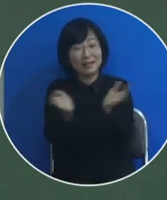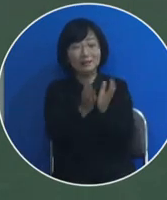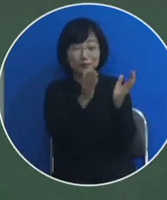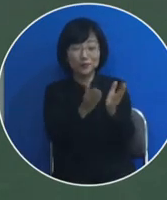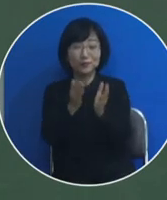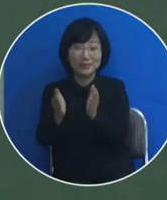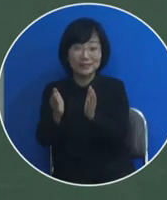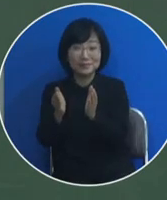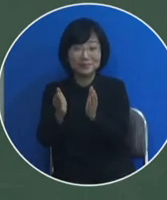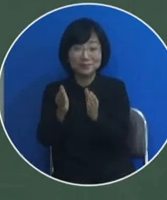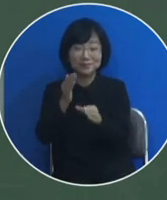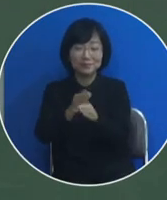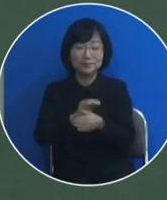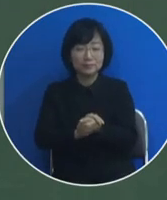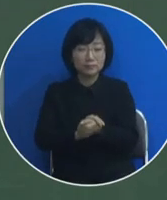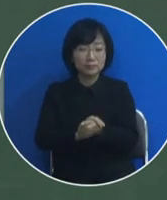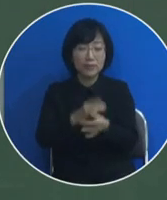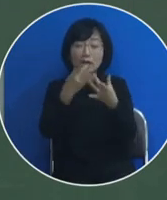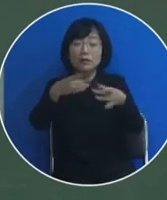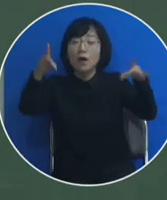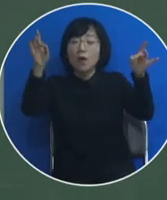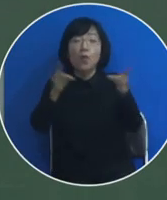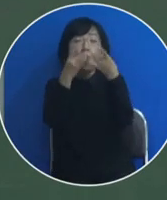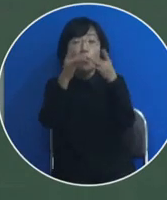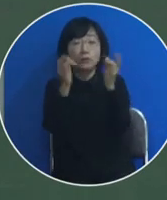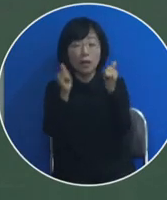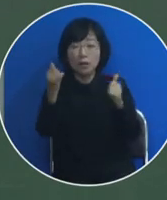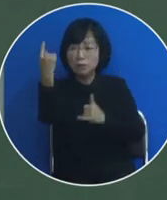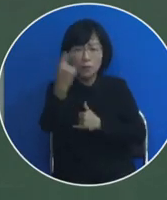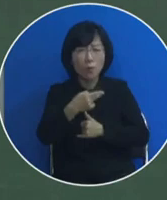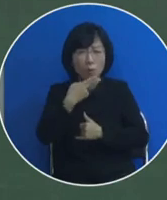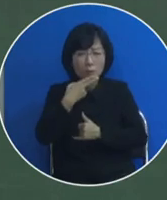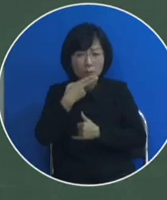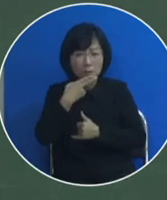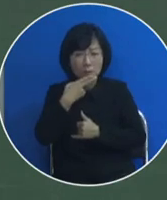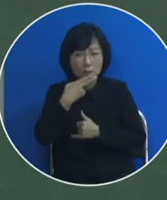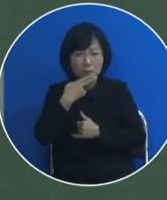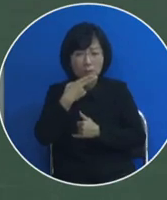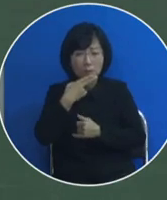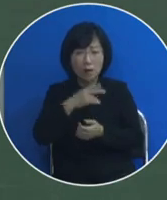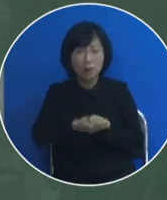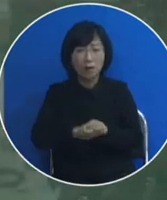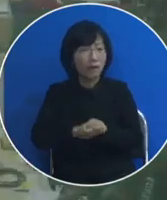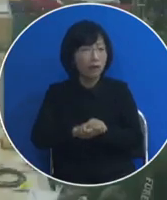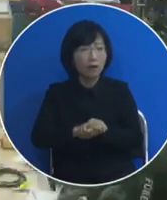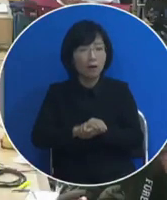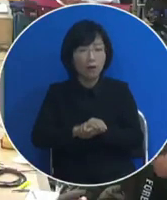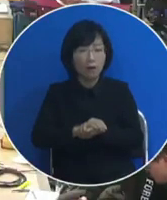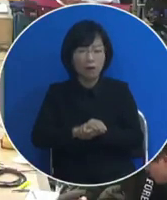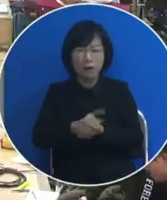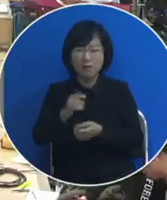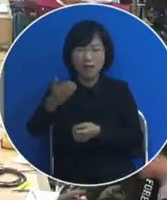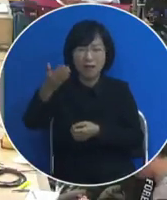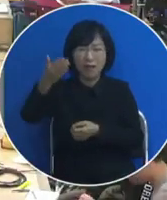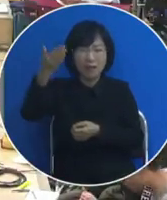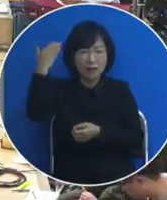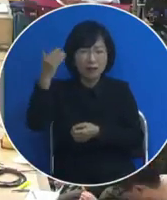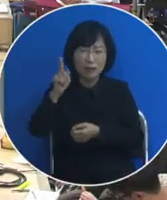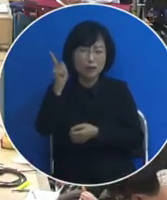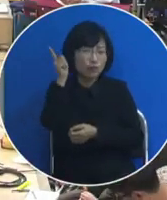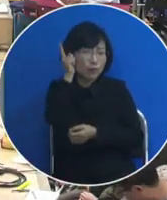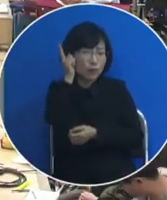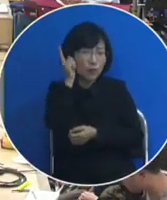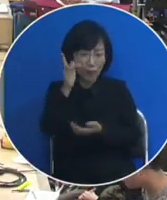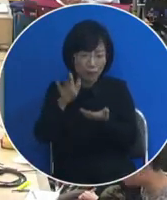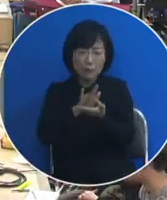지휘자가 안 오는 거요. But the conductor didn't show up. 온다 해놓고는. He said he was coming. 지금 것도 휴대폰 있으니까 야 많이 하는데 그때 휴대폰도 없고 이따 와야 되는 거요. And